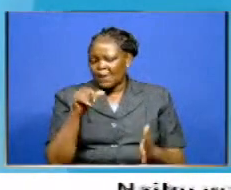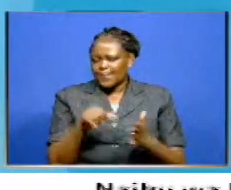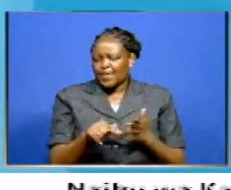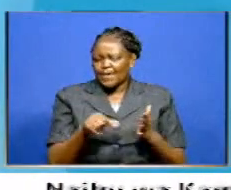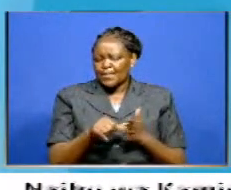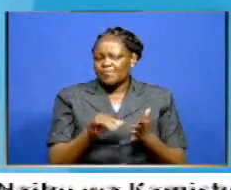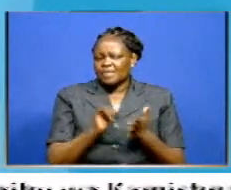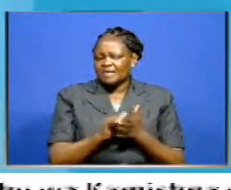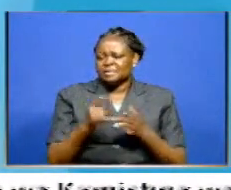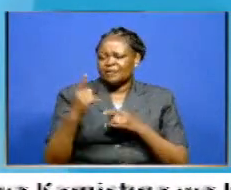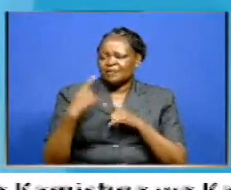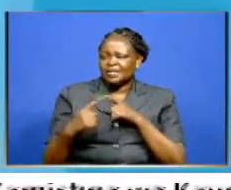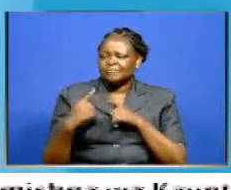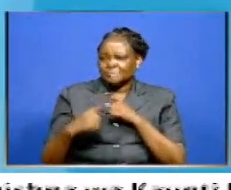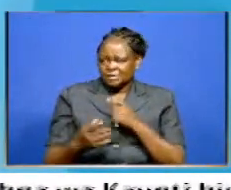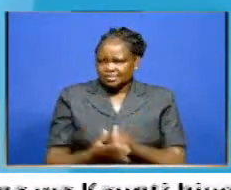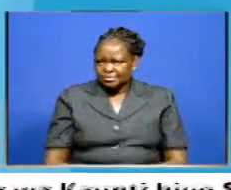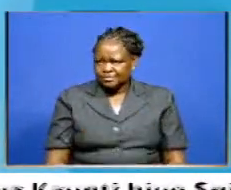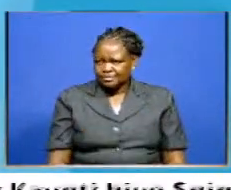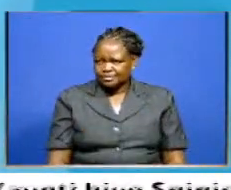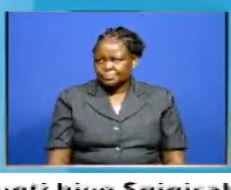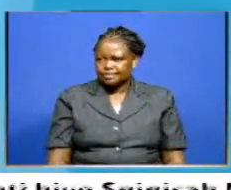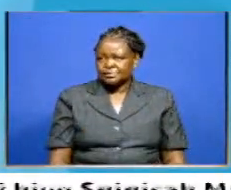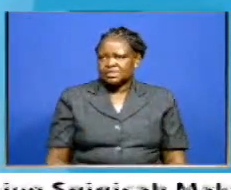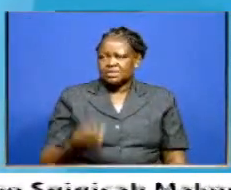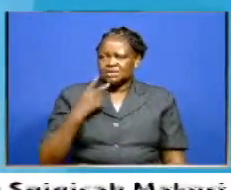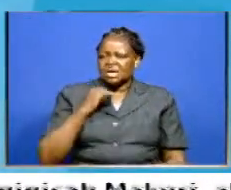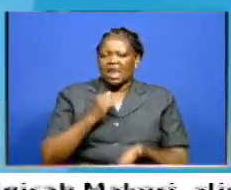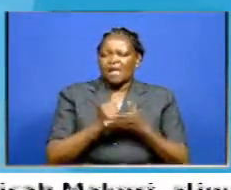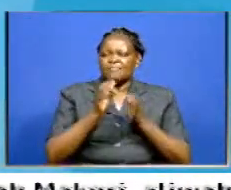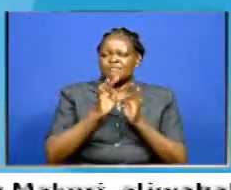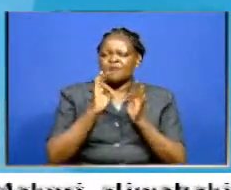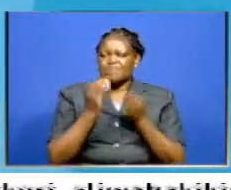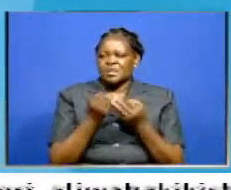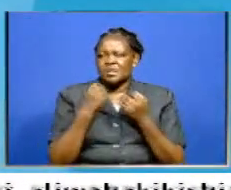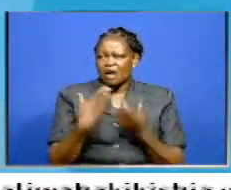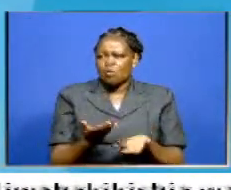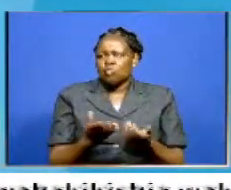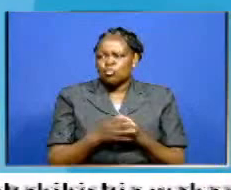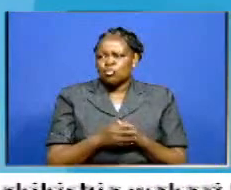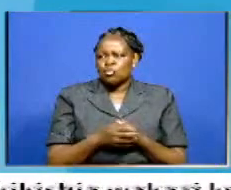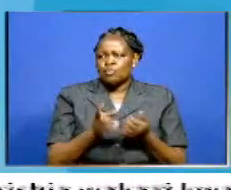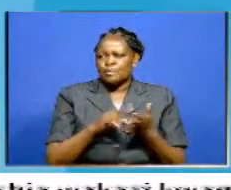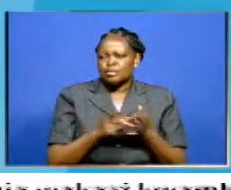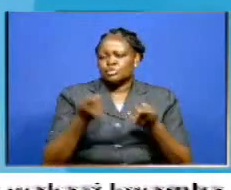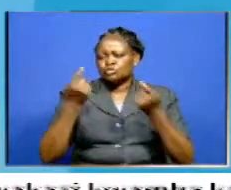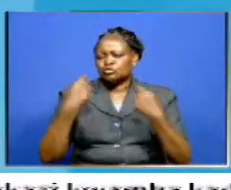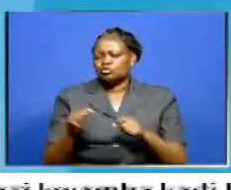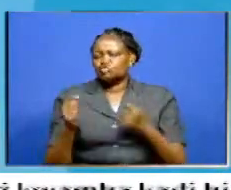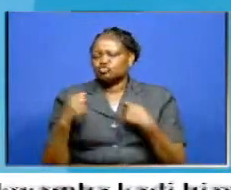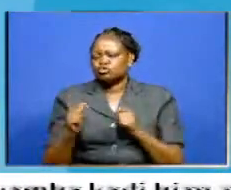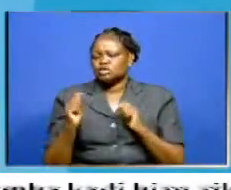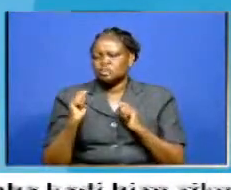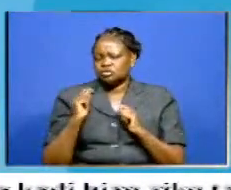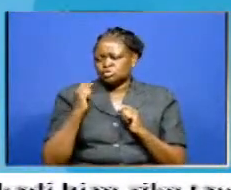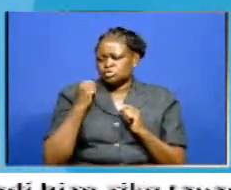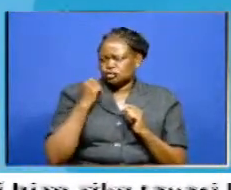yanampita, na pia angalie jinsi ambavyo anaweza saidia familia yake. So tujaribu kuangalia, tuambie serikali,